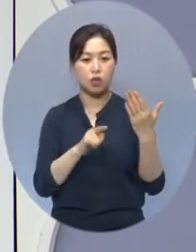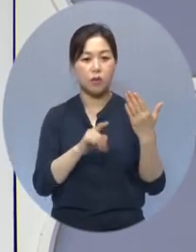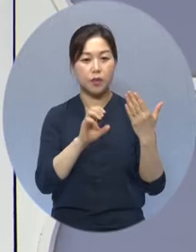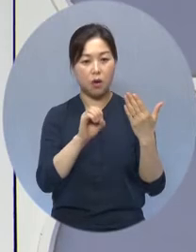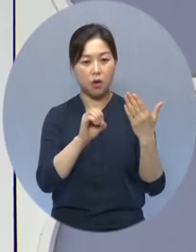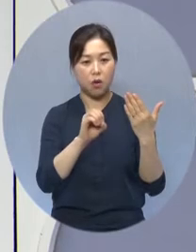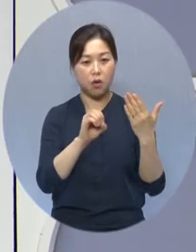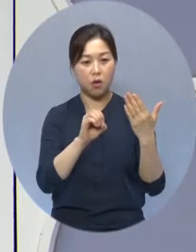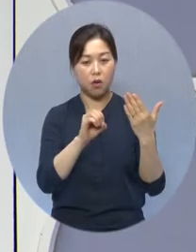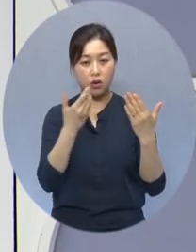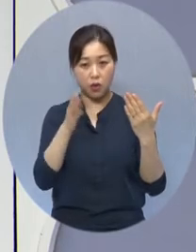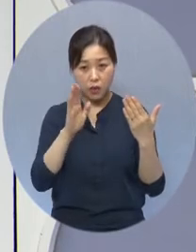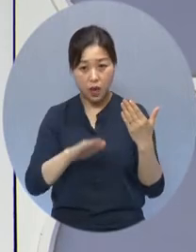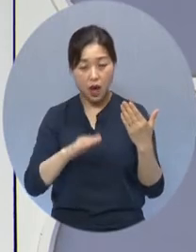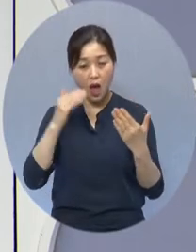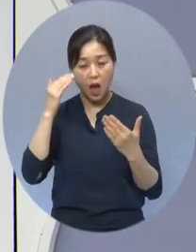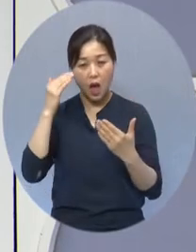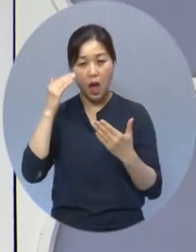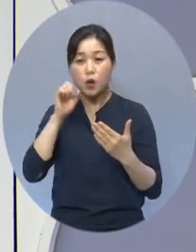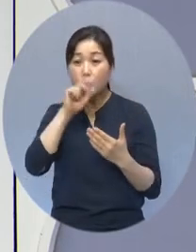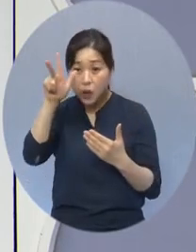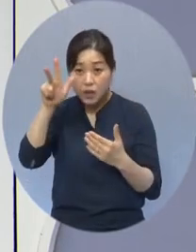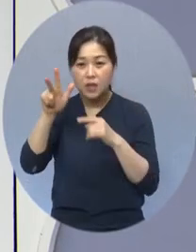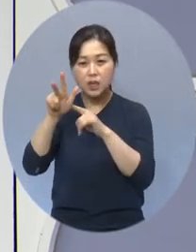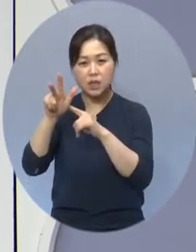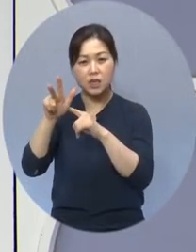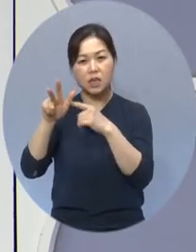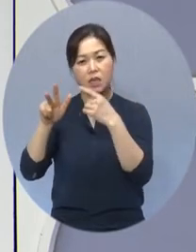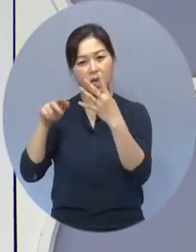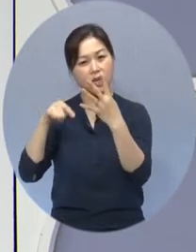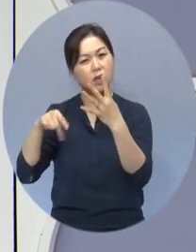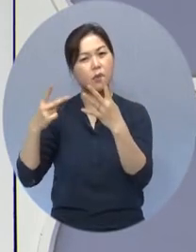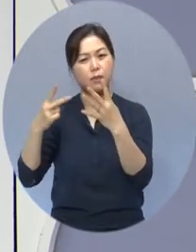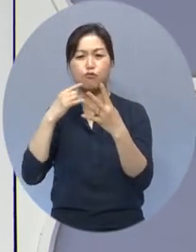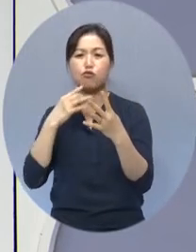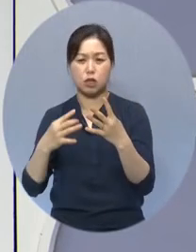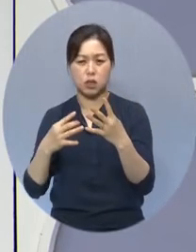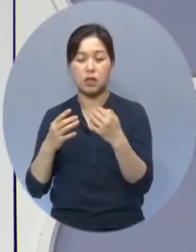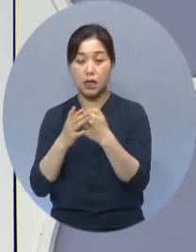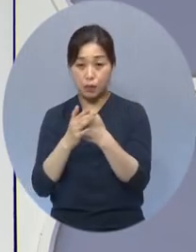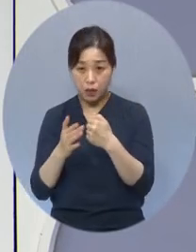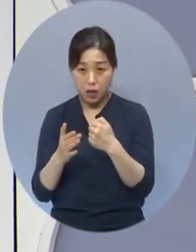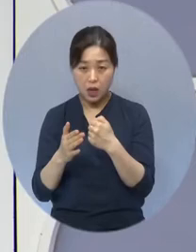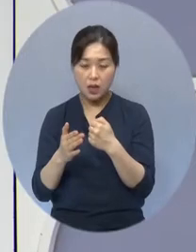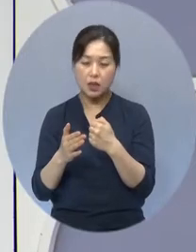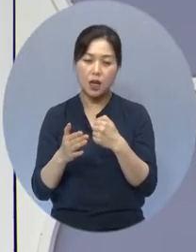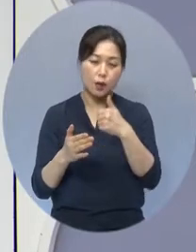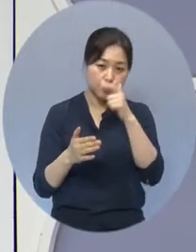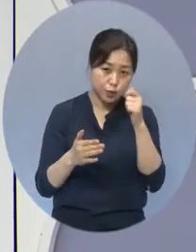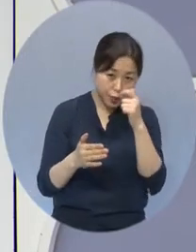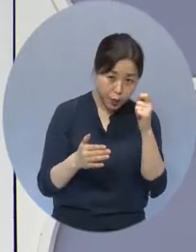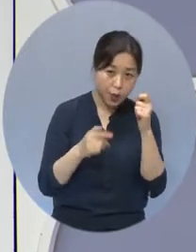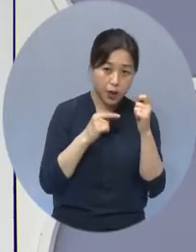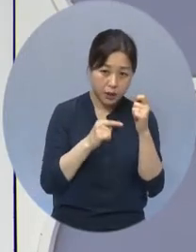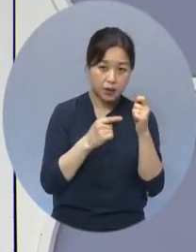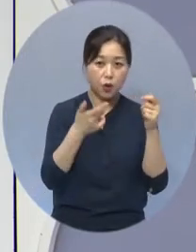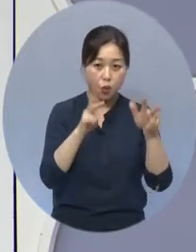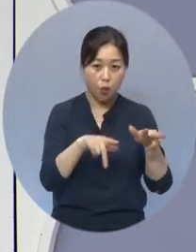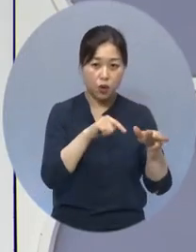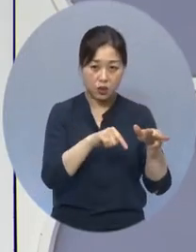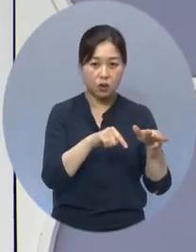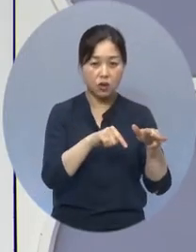4.2 정도 좀 태국시 부족해요. 그래서 이 부족한 부분을 어떻게 좀 보완해 줄